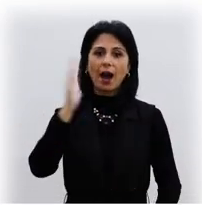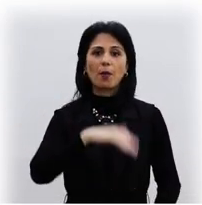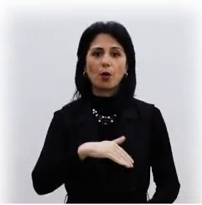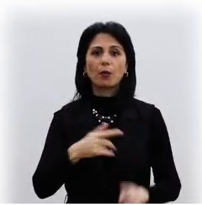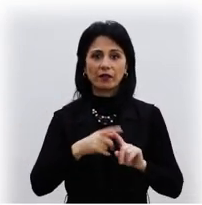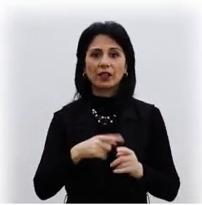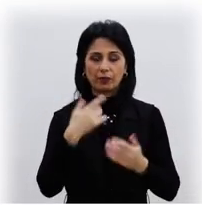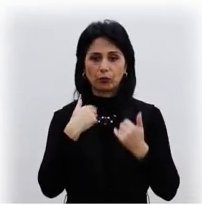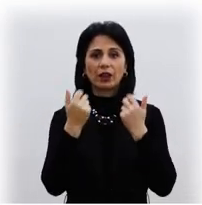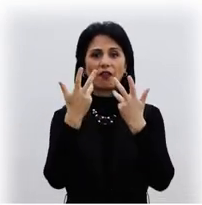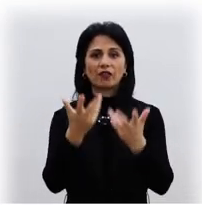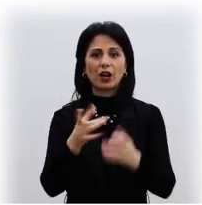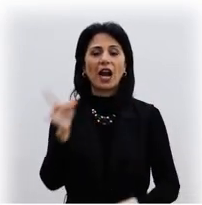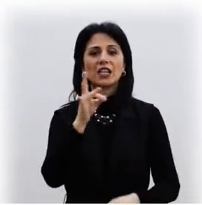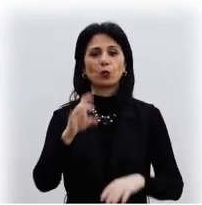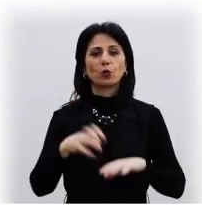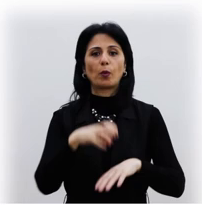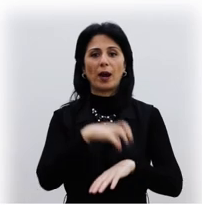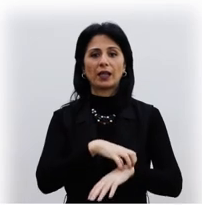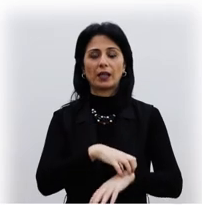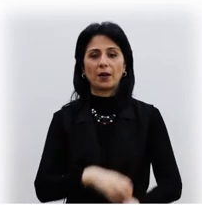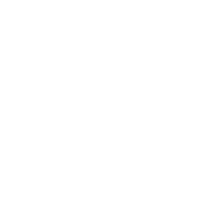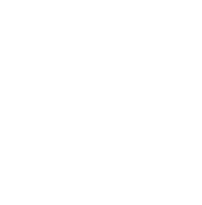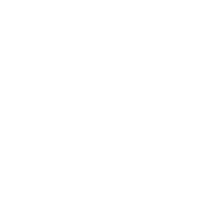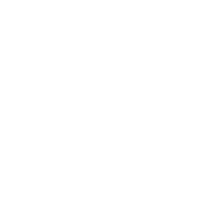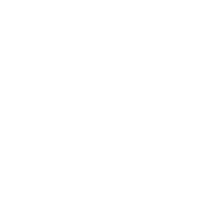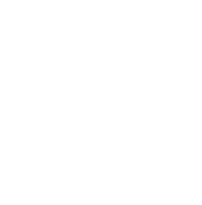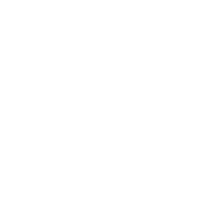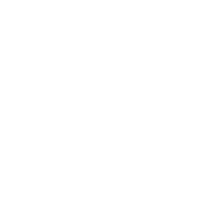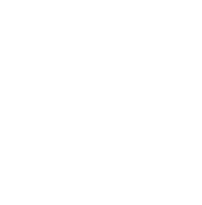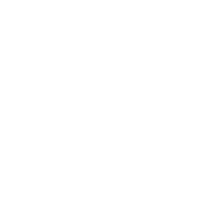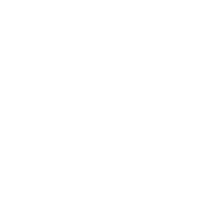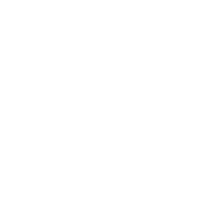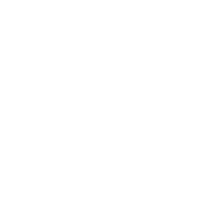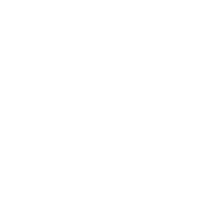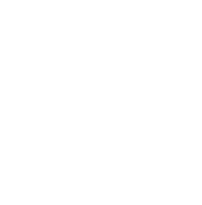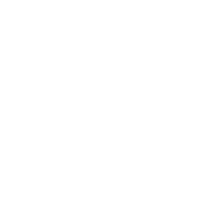გამოდით და ედაქვთ ხოლმე. რესპუბლიკური პარტია.